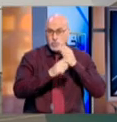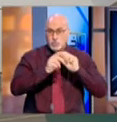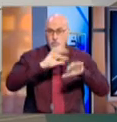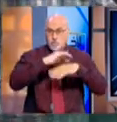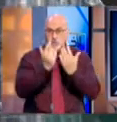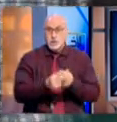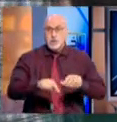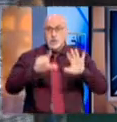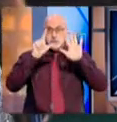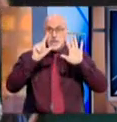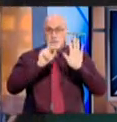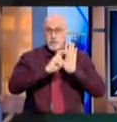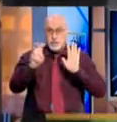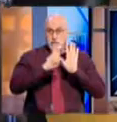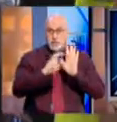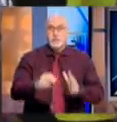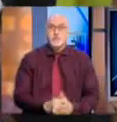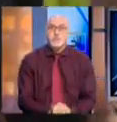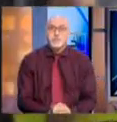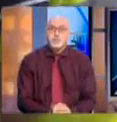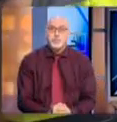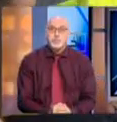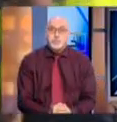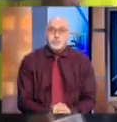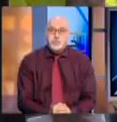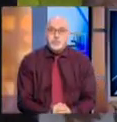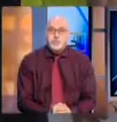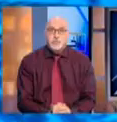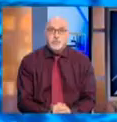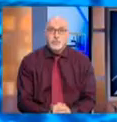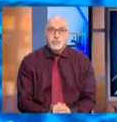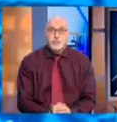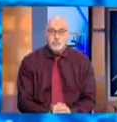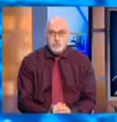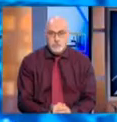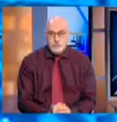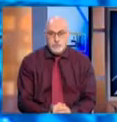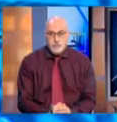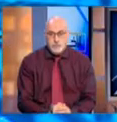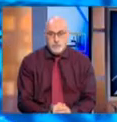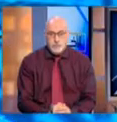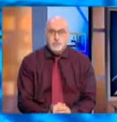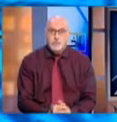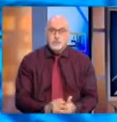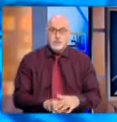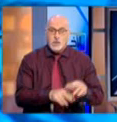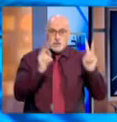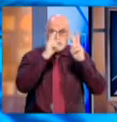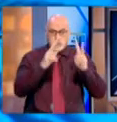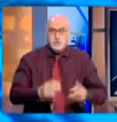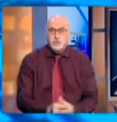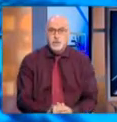7 رحلات. دوليا نددت